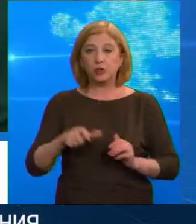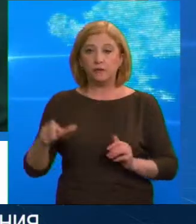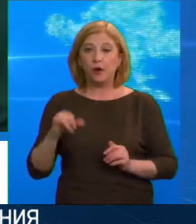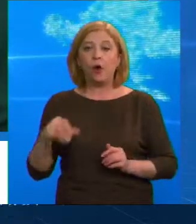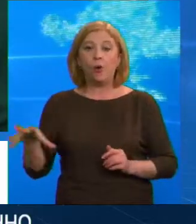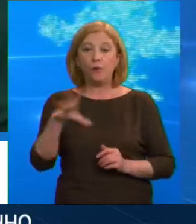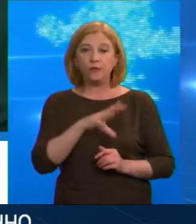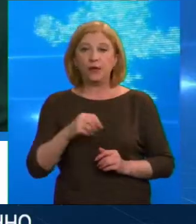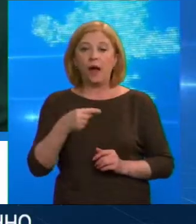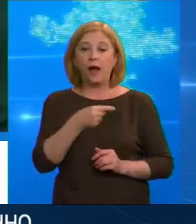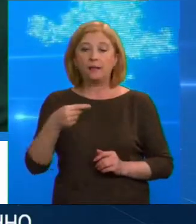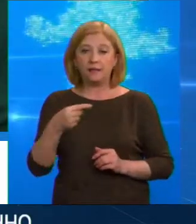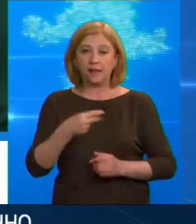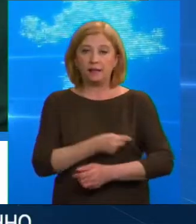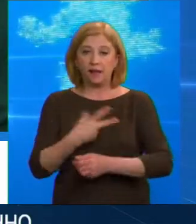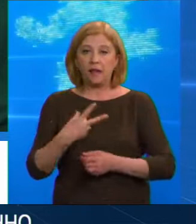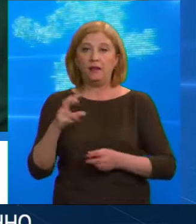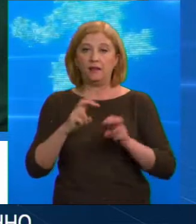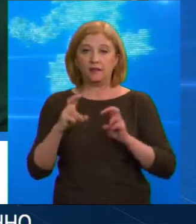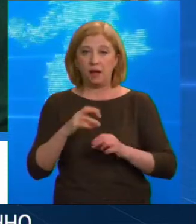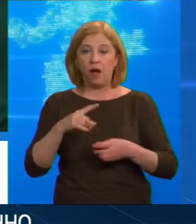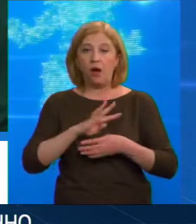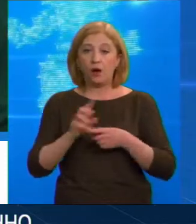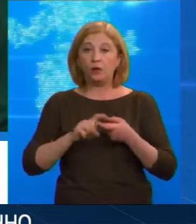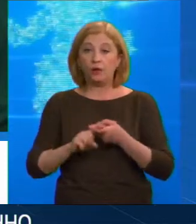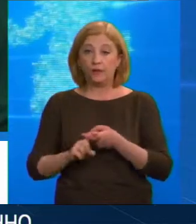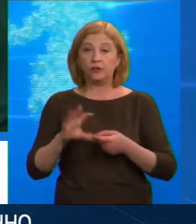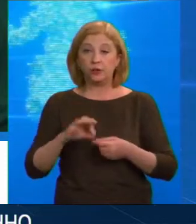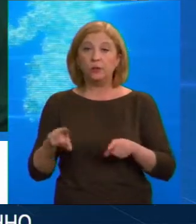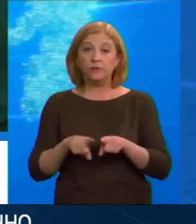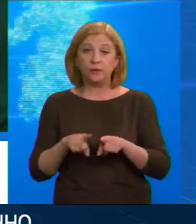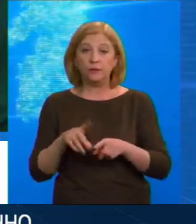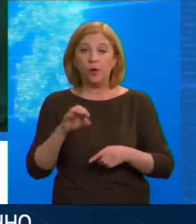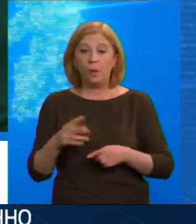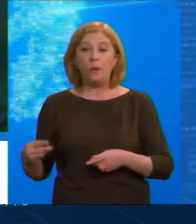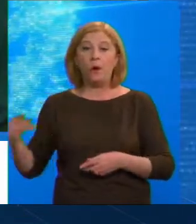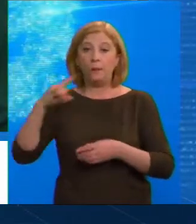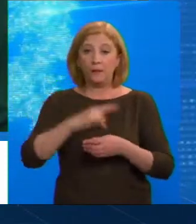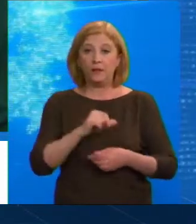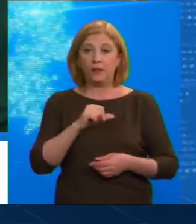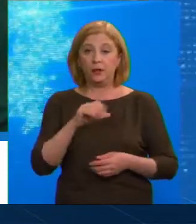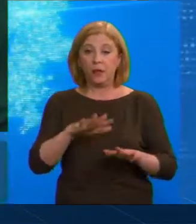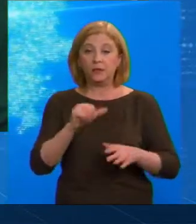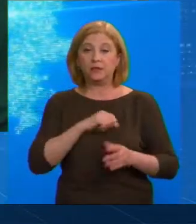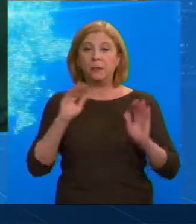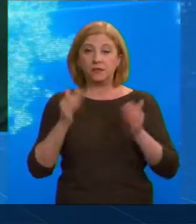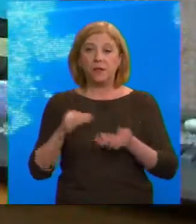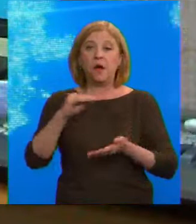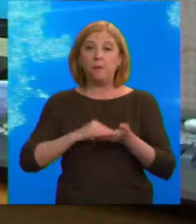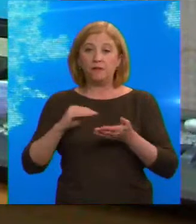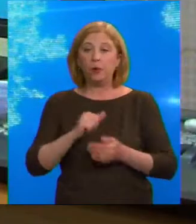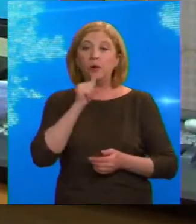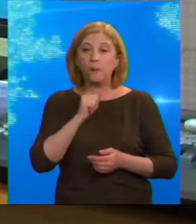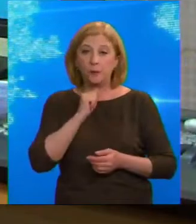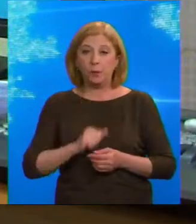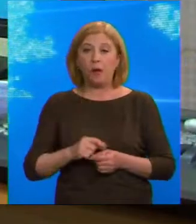них отрицательный анализ на коронавирус. Но, тем не менее, уже по прибытию на место изоляции медики возьмут у них повторные пробы.